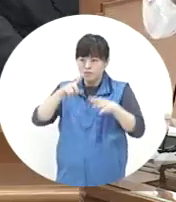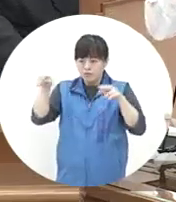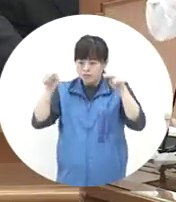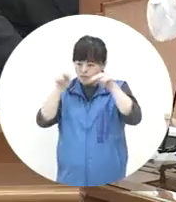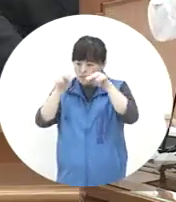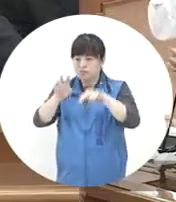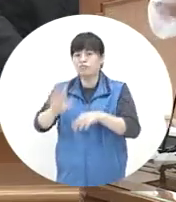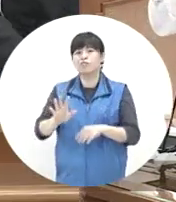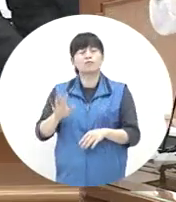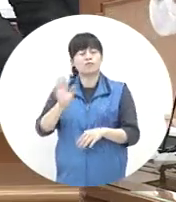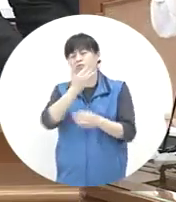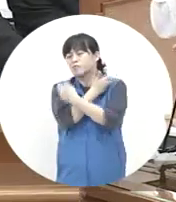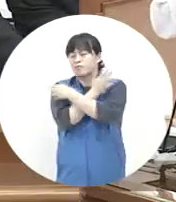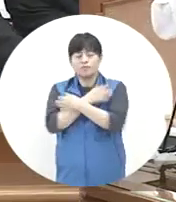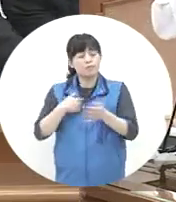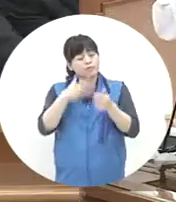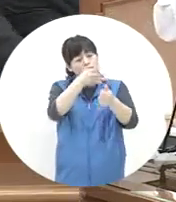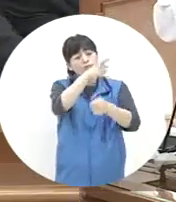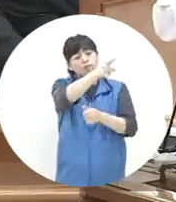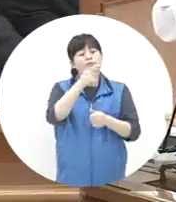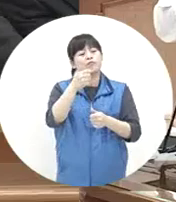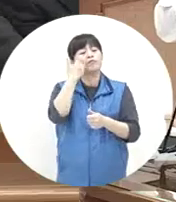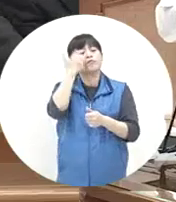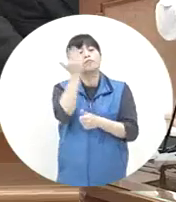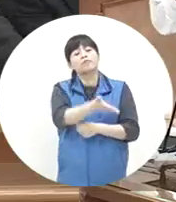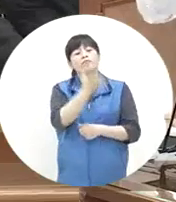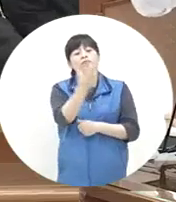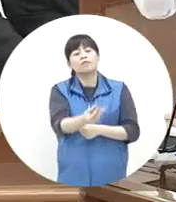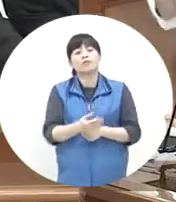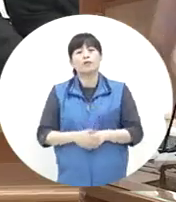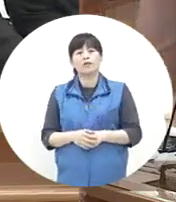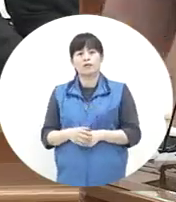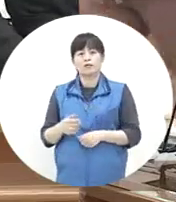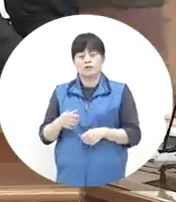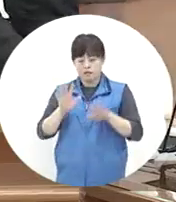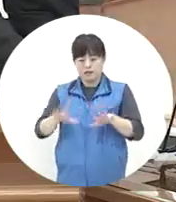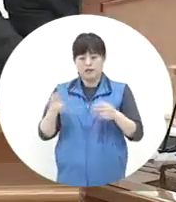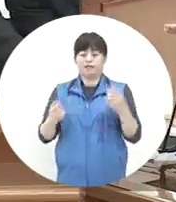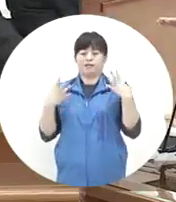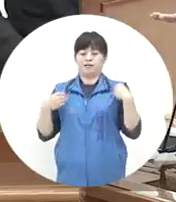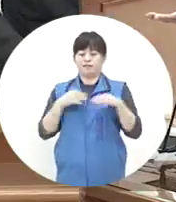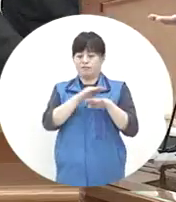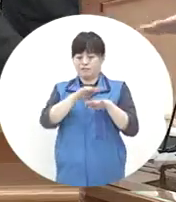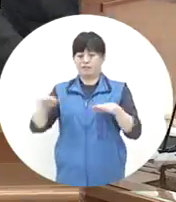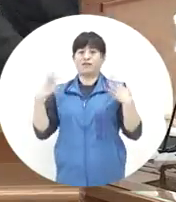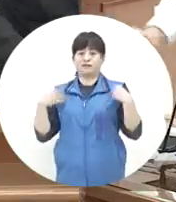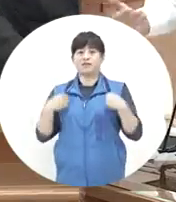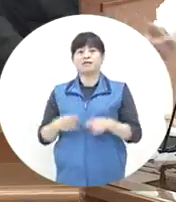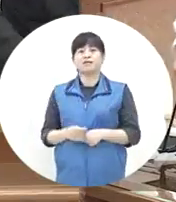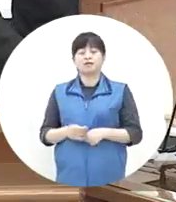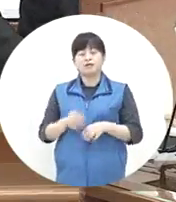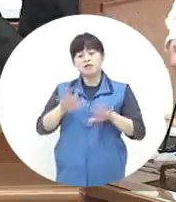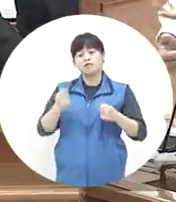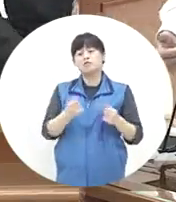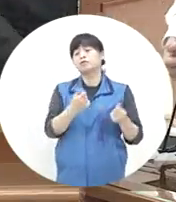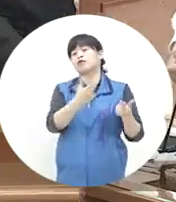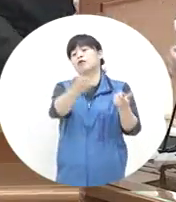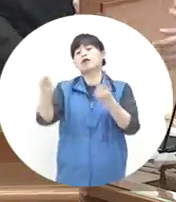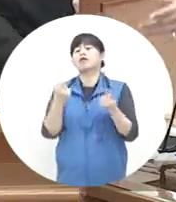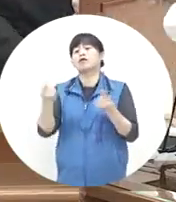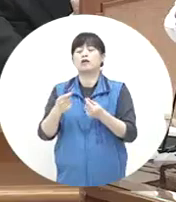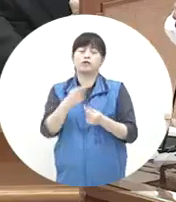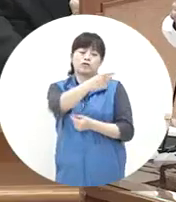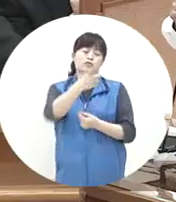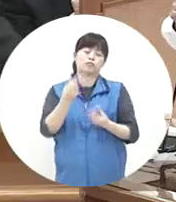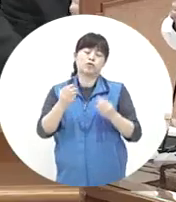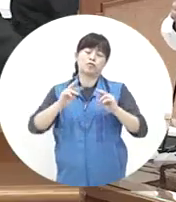那我就问你嘛，饼减少谁减少谁嘛？ 最起码维持现有的额度。 那就是，那你现有额度就大家一样啊？那你还 是 没增加。 中